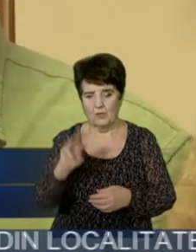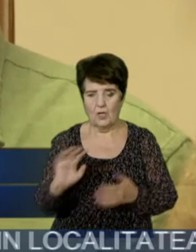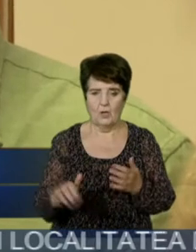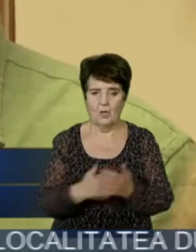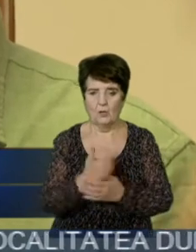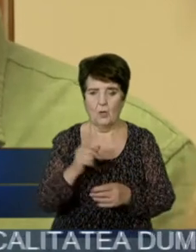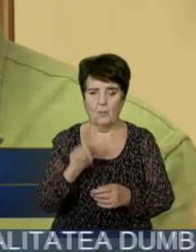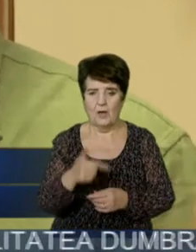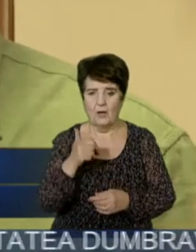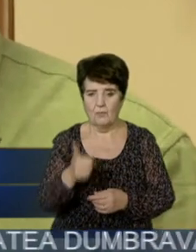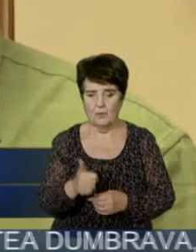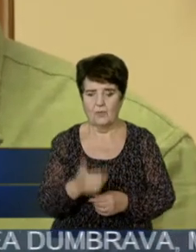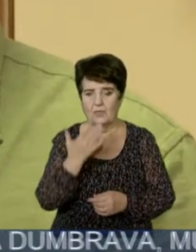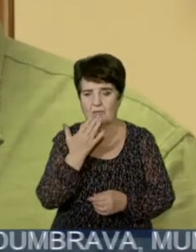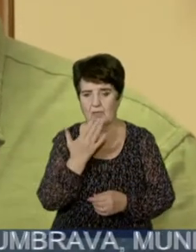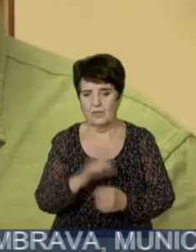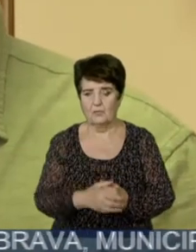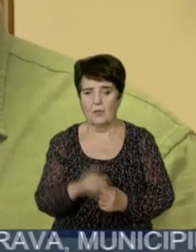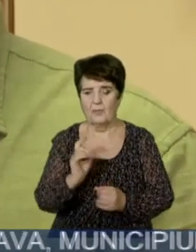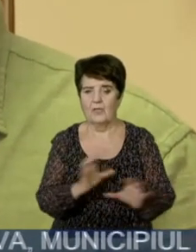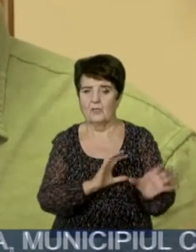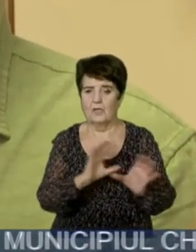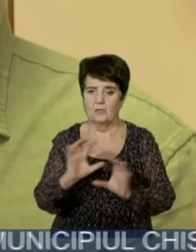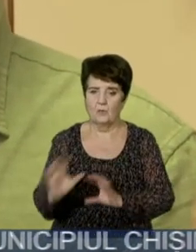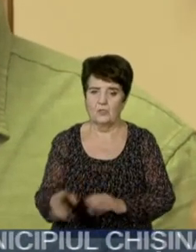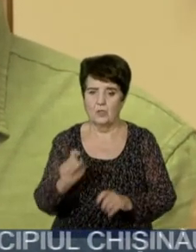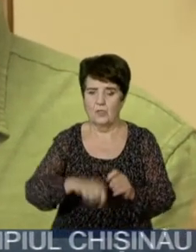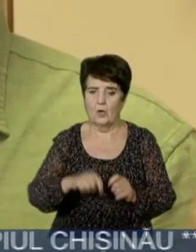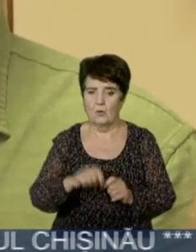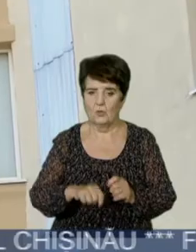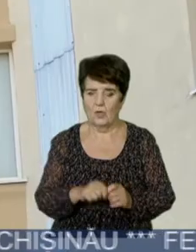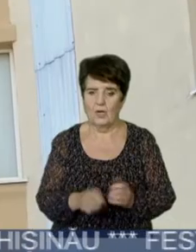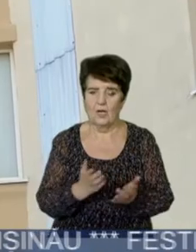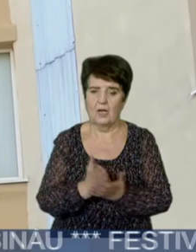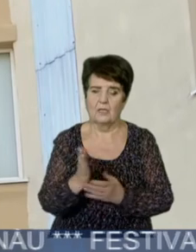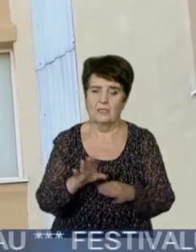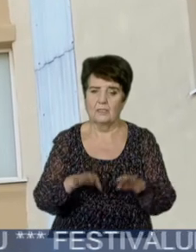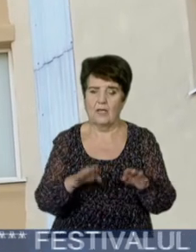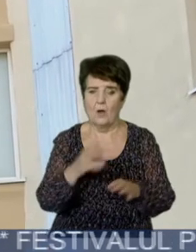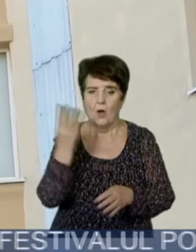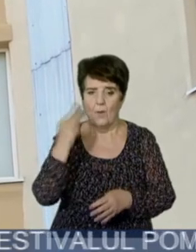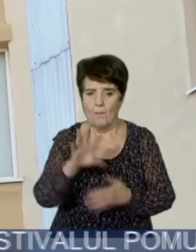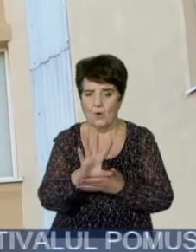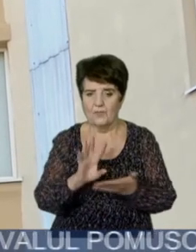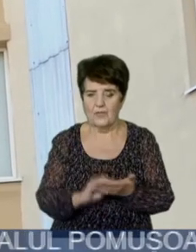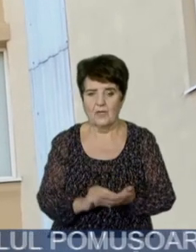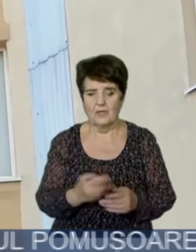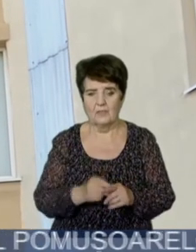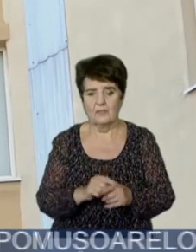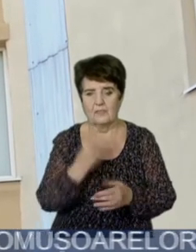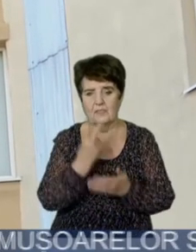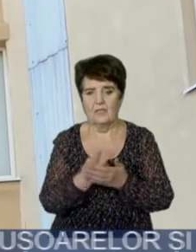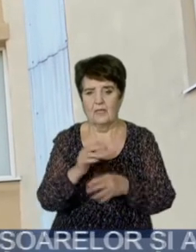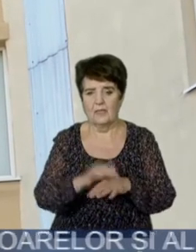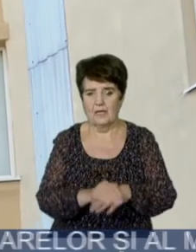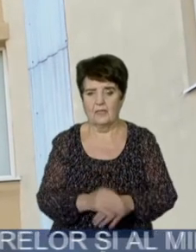pe cele mai bune practici internaționale pentru a asigura noțiunea de control al calității, ca modelul respectiv să producă date valide. Scopul